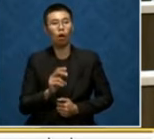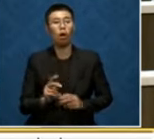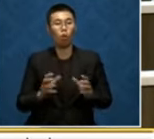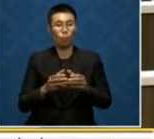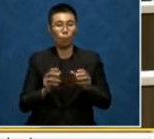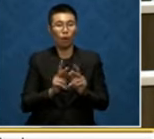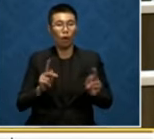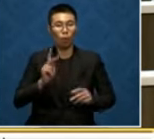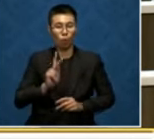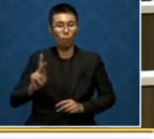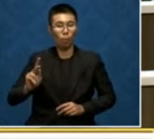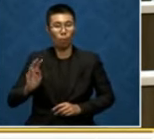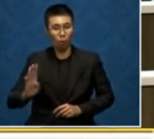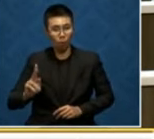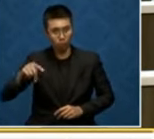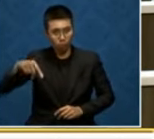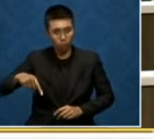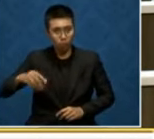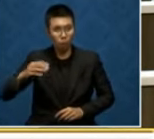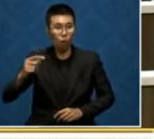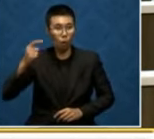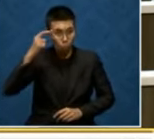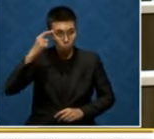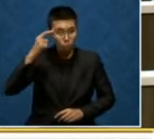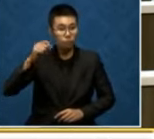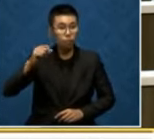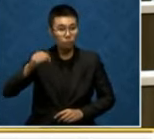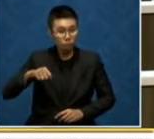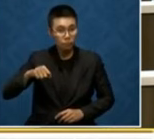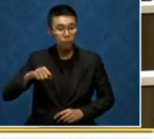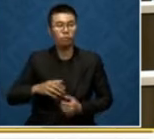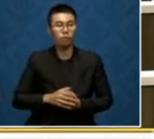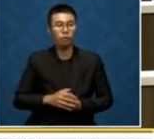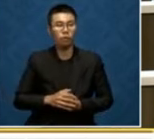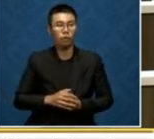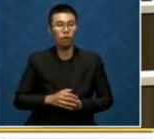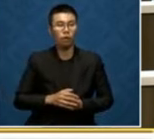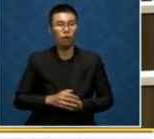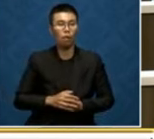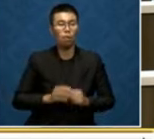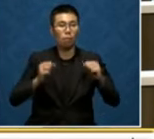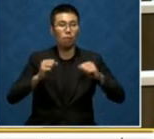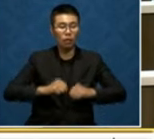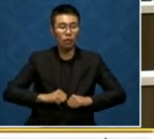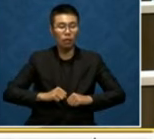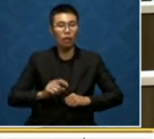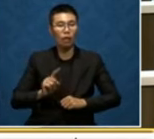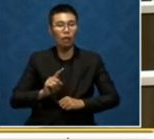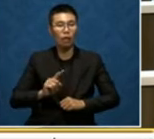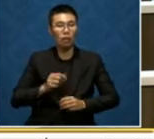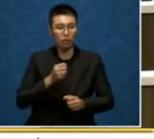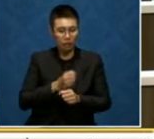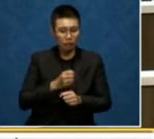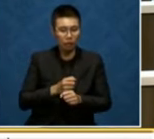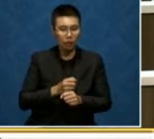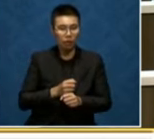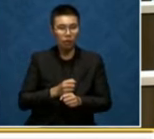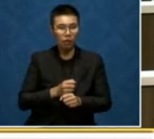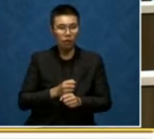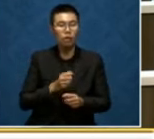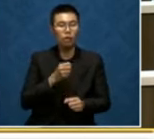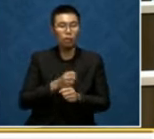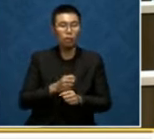ไม่และเรื่องนี้ครับมติของประชาคมที่ได้ดำเนินการไปซึ่งเป็นส่วนหนึ่งใน